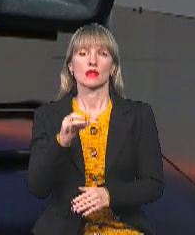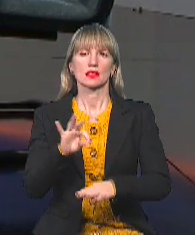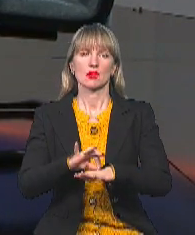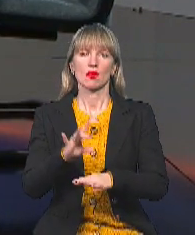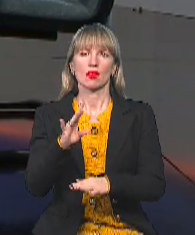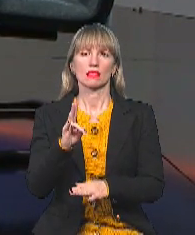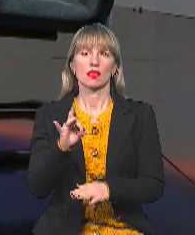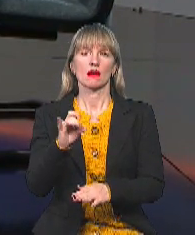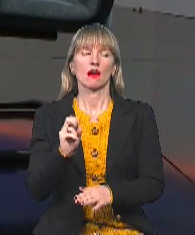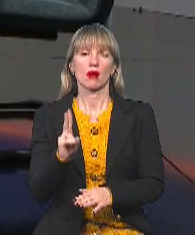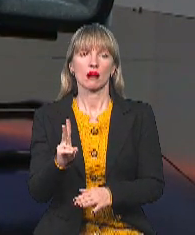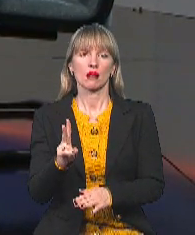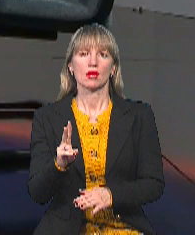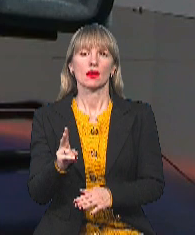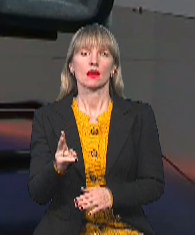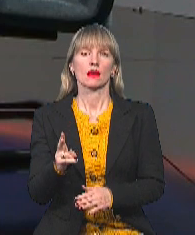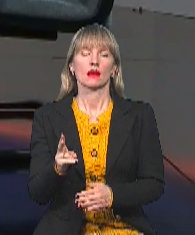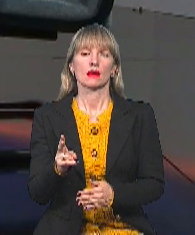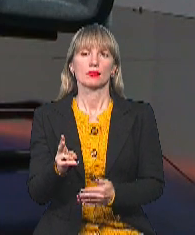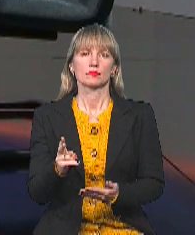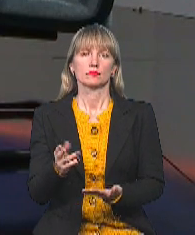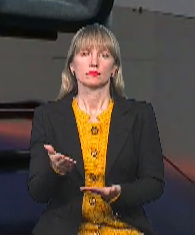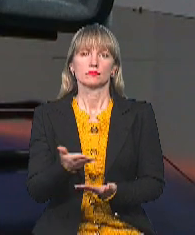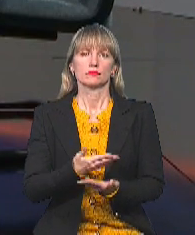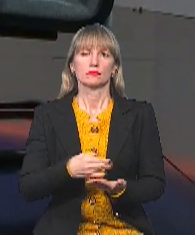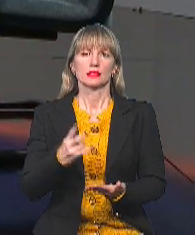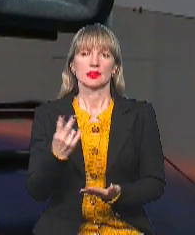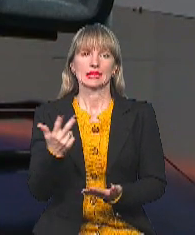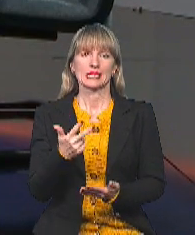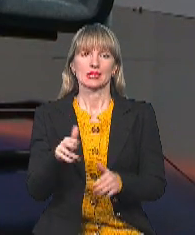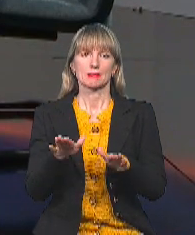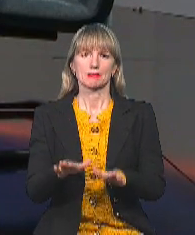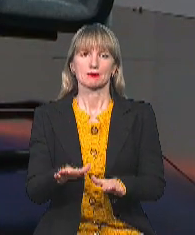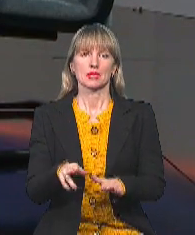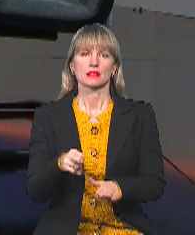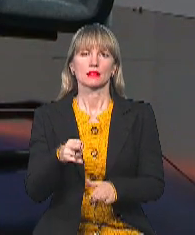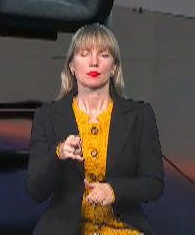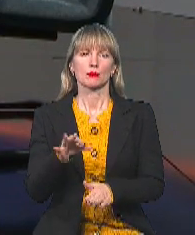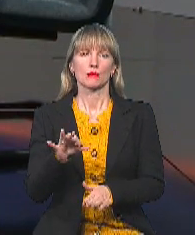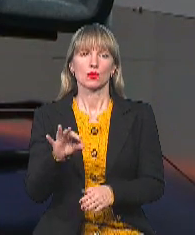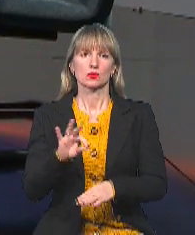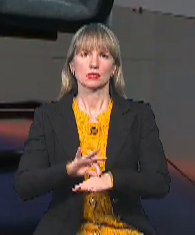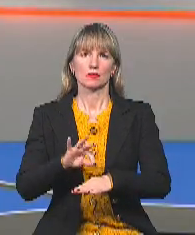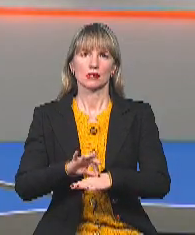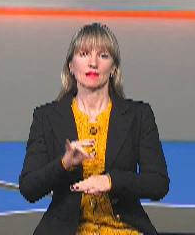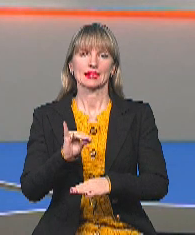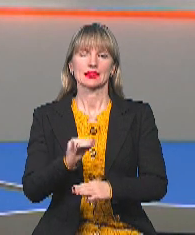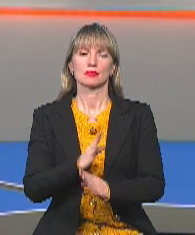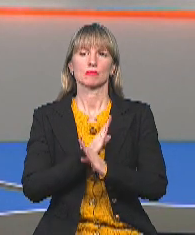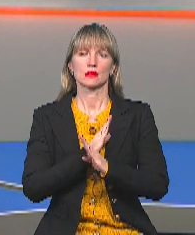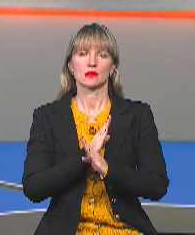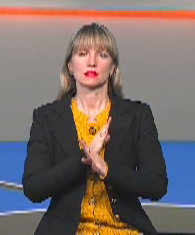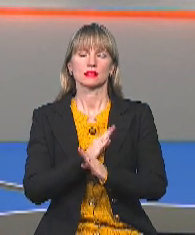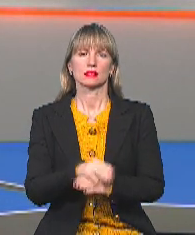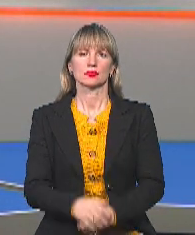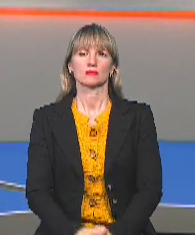рак? Насколько я помню, мы на третьем месте или на четвертом по заболеваемости и смертности. То